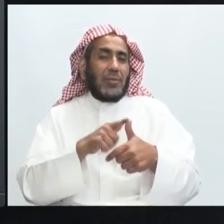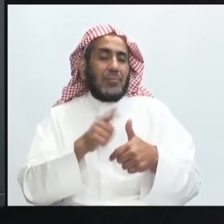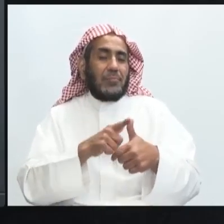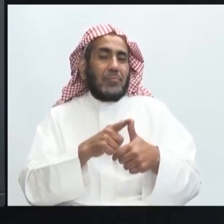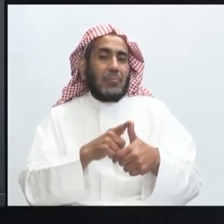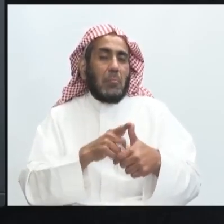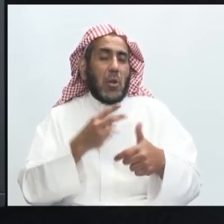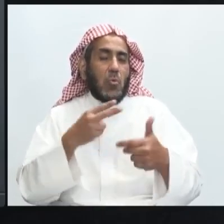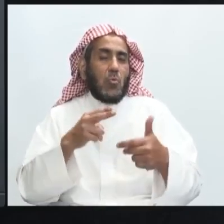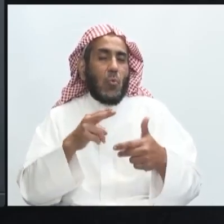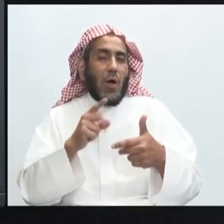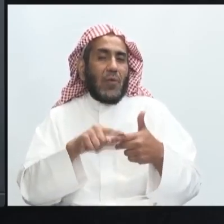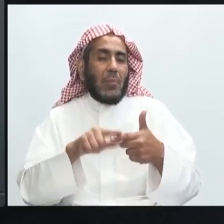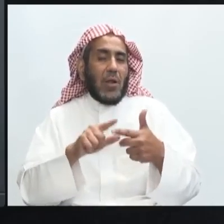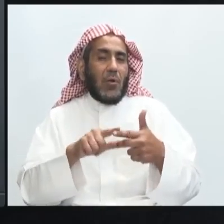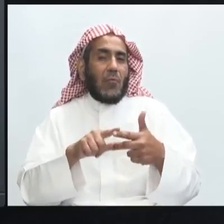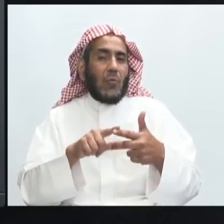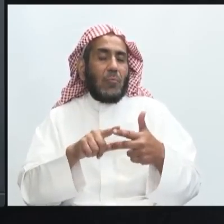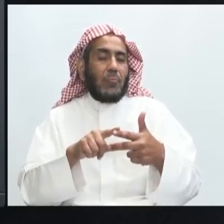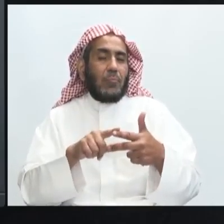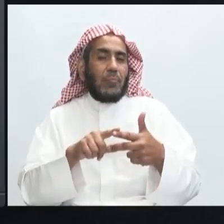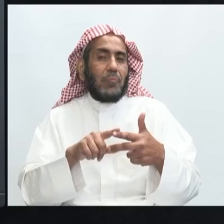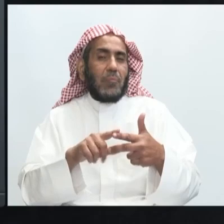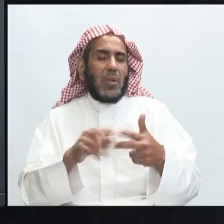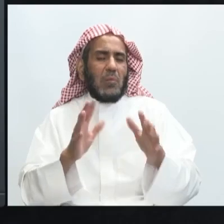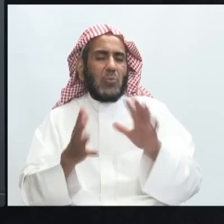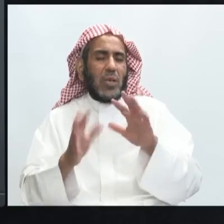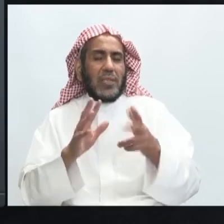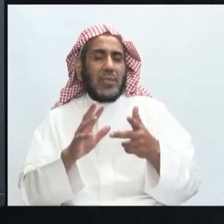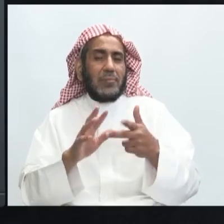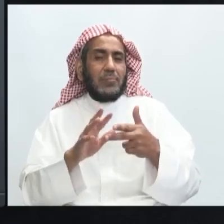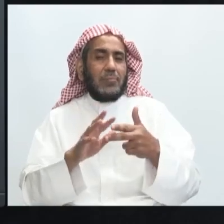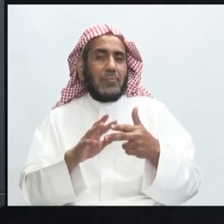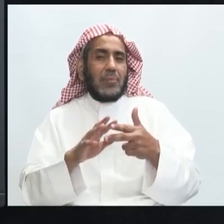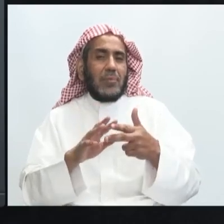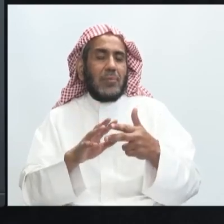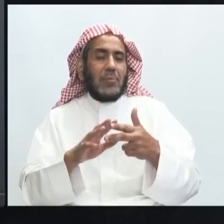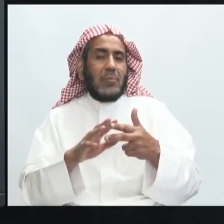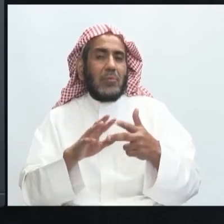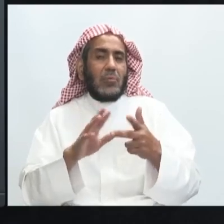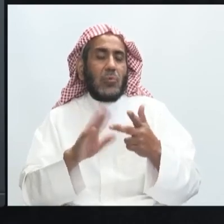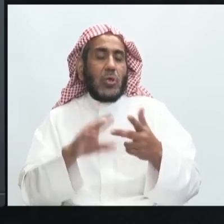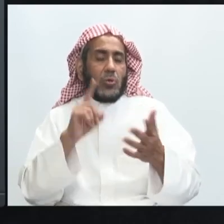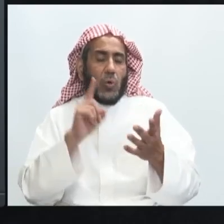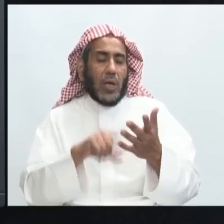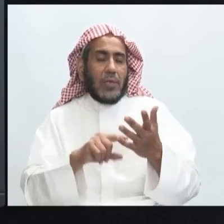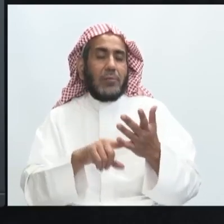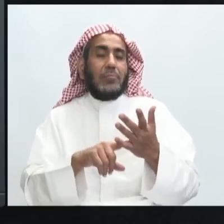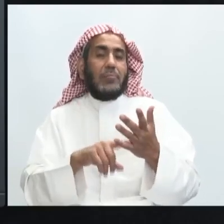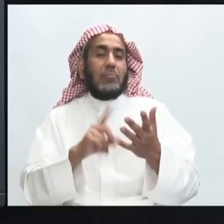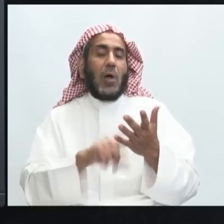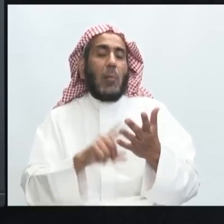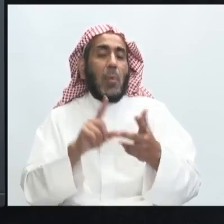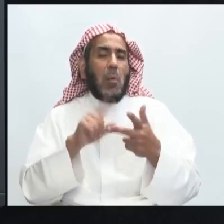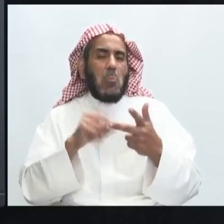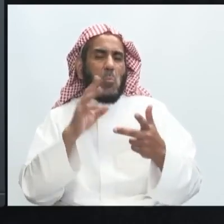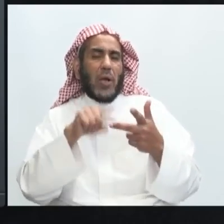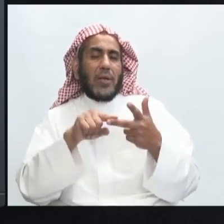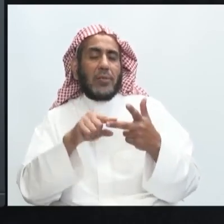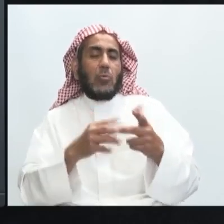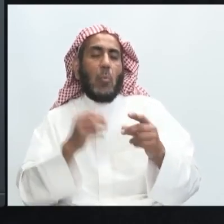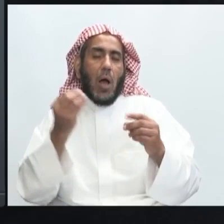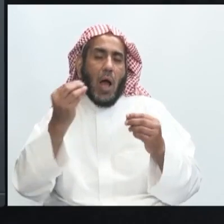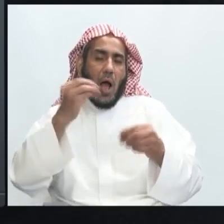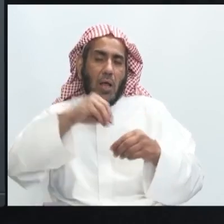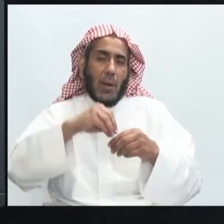لي من يوافق للمتردد ان هنا تؤكد بيؤكد واحد اما الى المنكر فانك